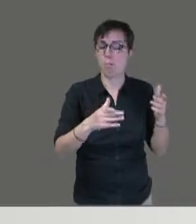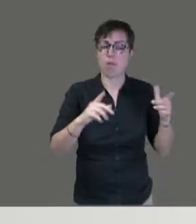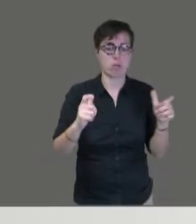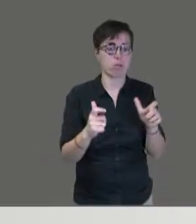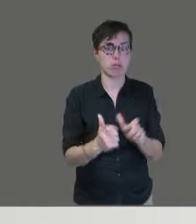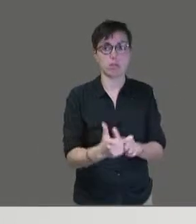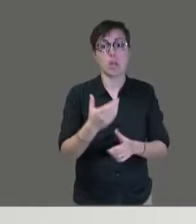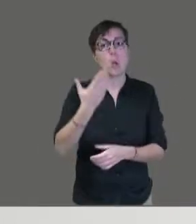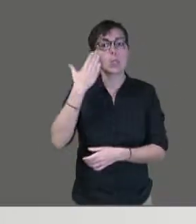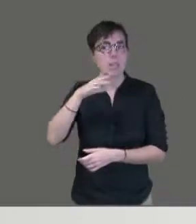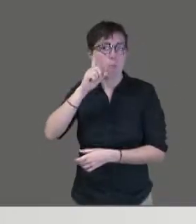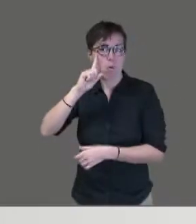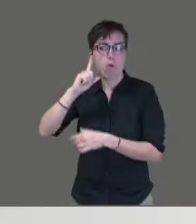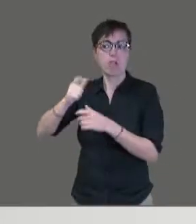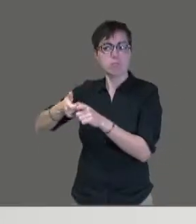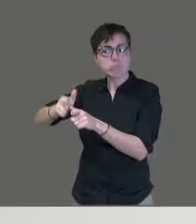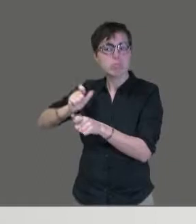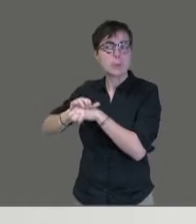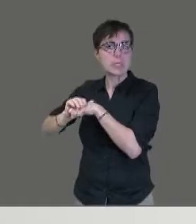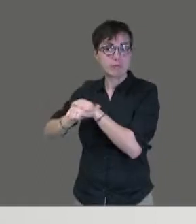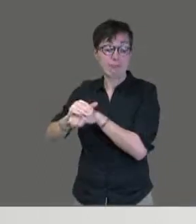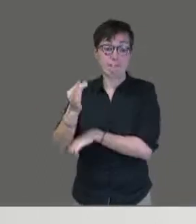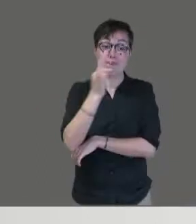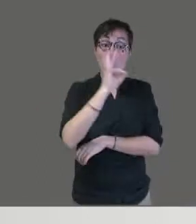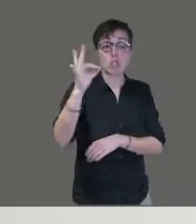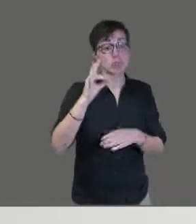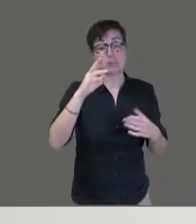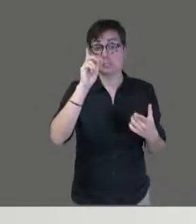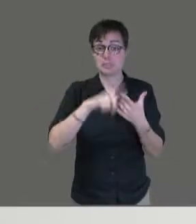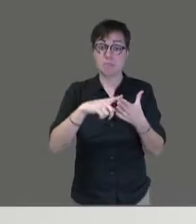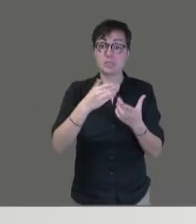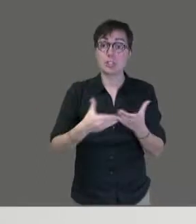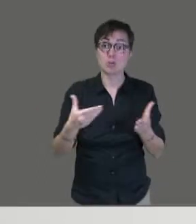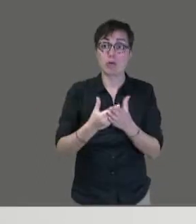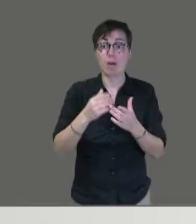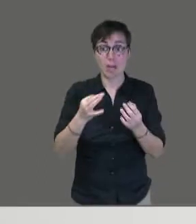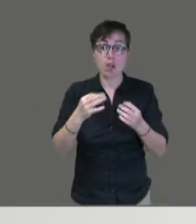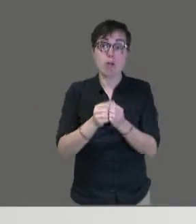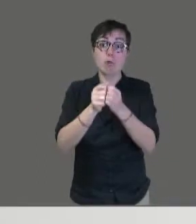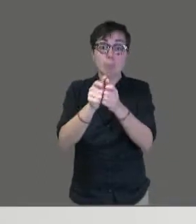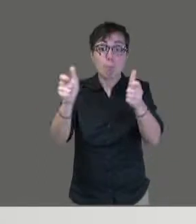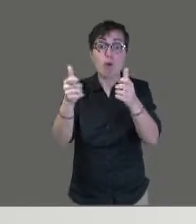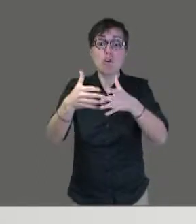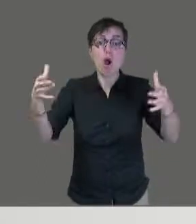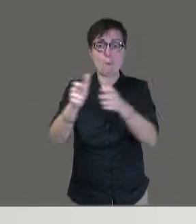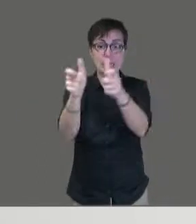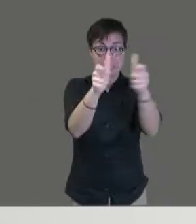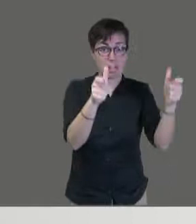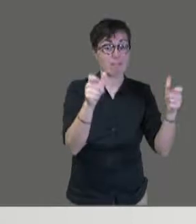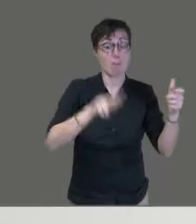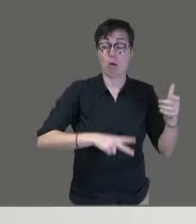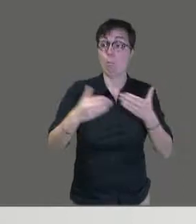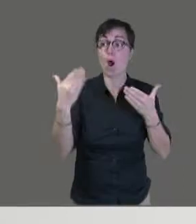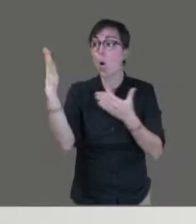et idéologiques. La France a le record mondial de densité en matière de grande distribution. Je l'ai déjà dit, mais je vous amène des chiffres.